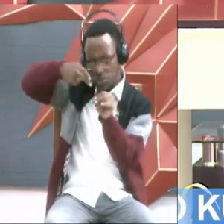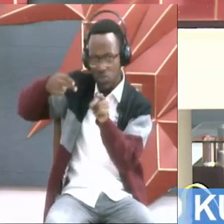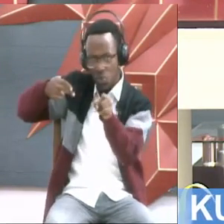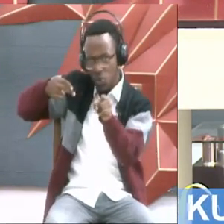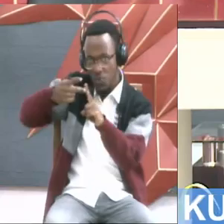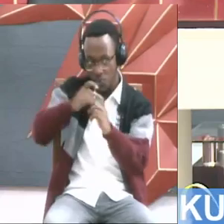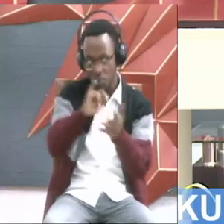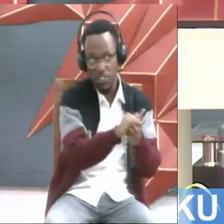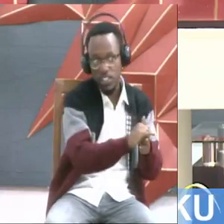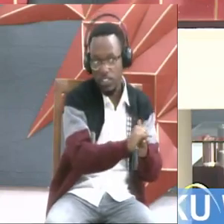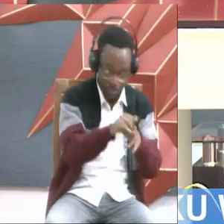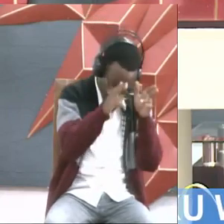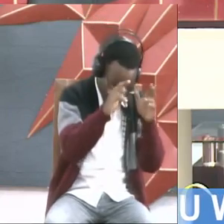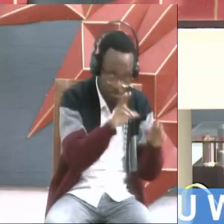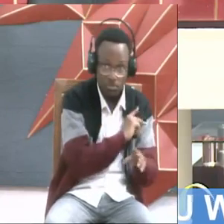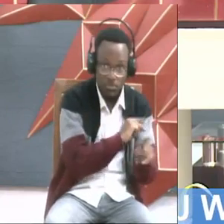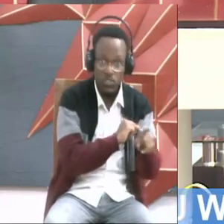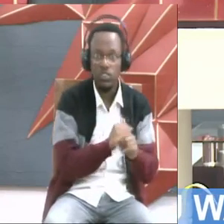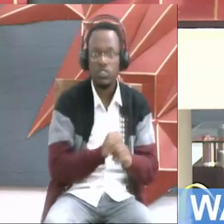nabakwakiriye